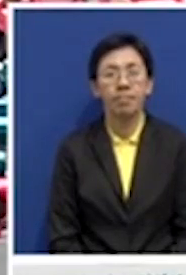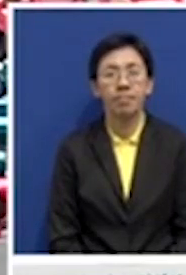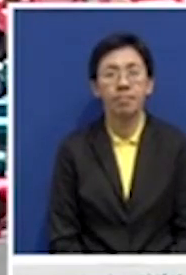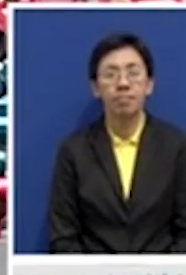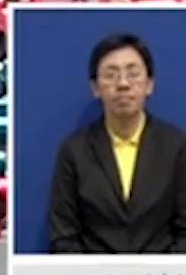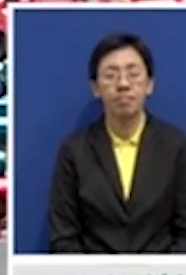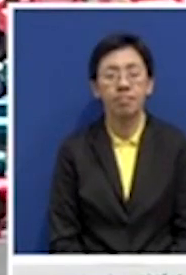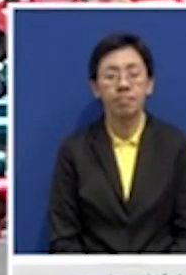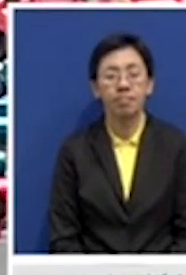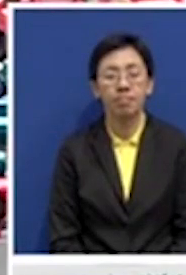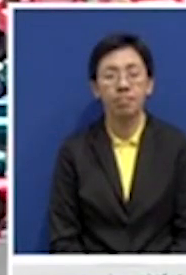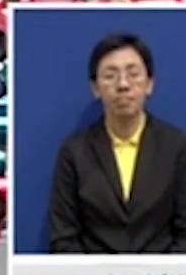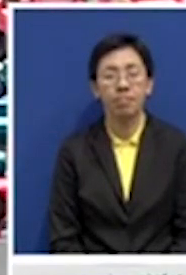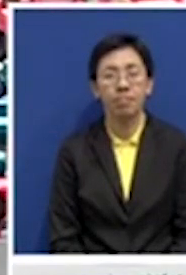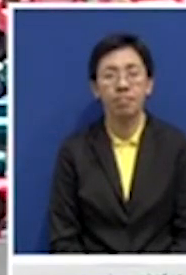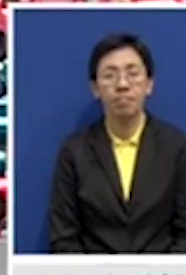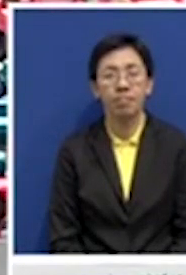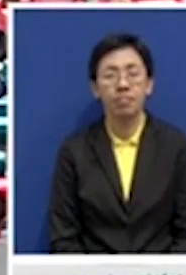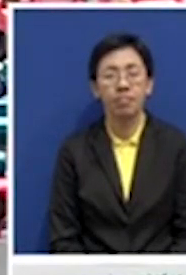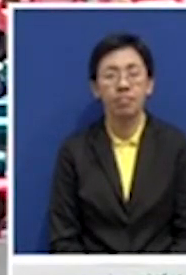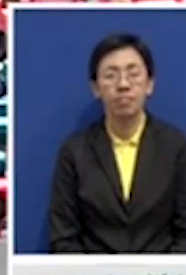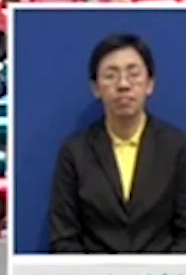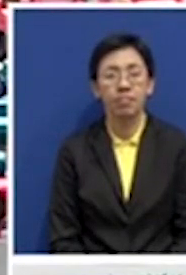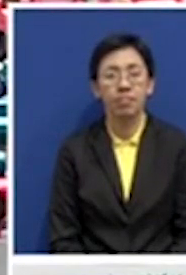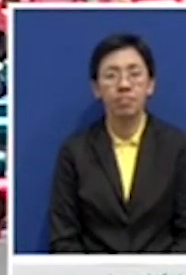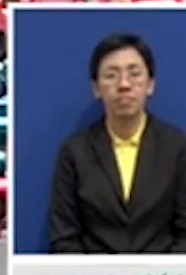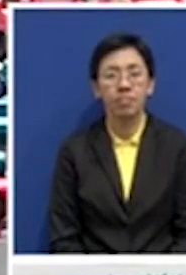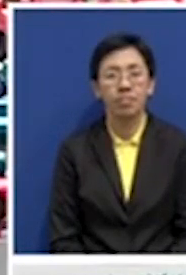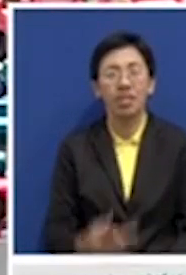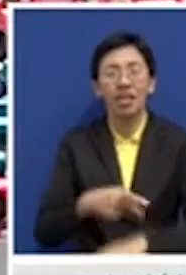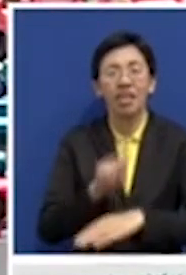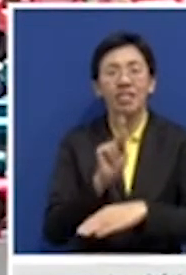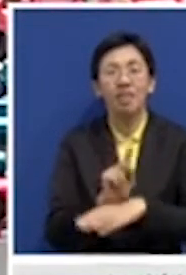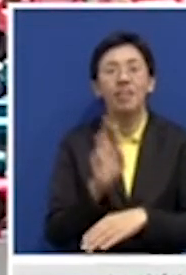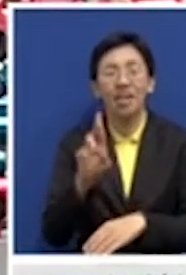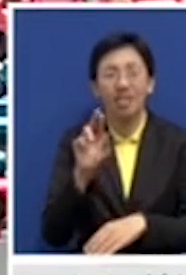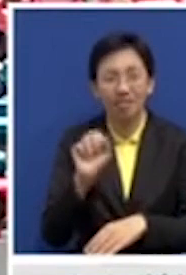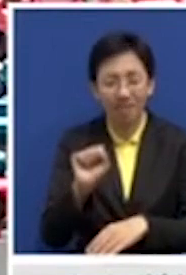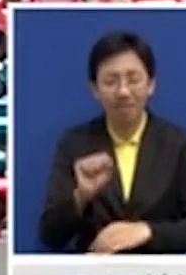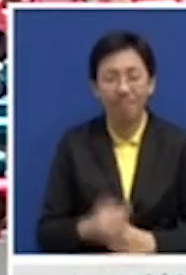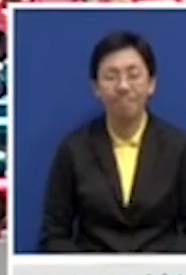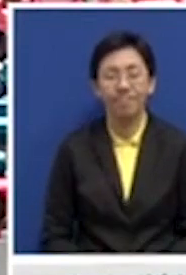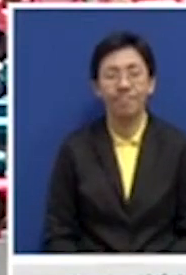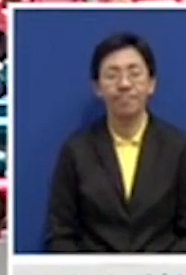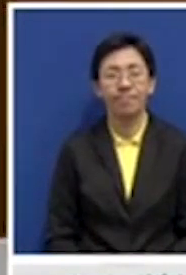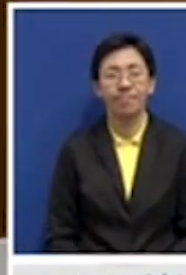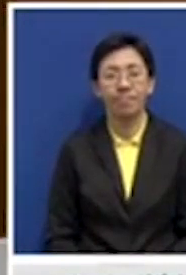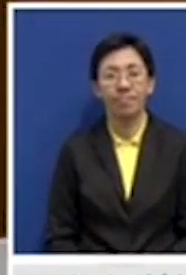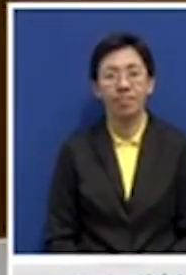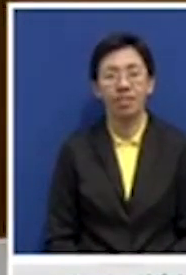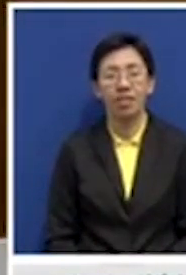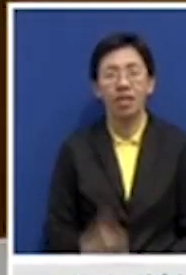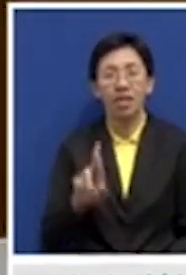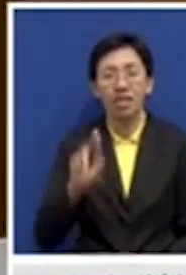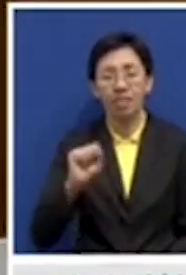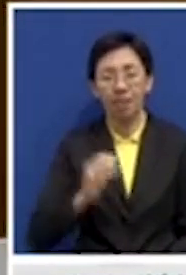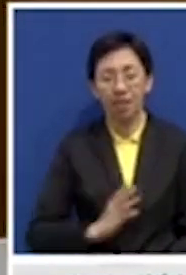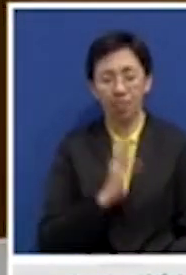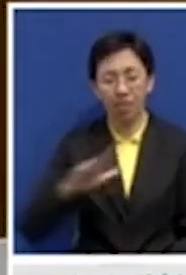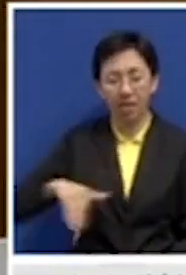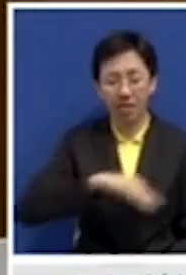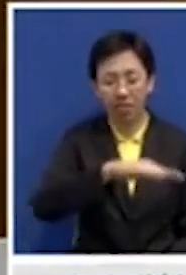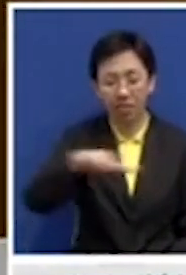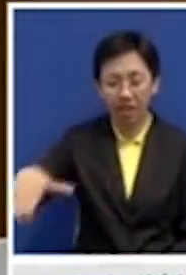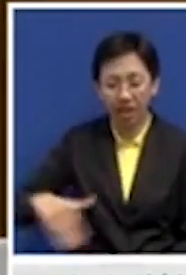กราบเรียนท่านประธานสภาผู้แทนท่านประธานรัฐสภาที่เคารพท่านสมาชิกรัฐสภาผู้ทรงเกียรติครับกระ